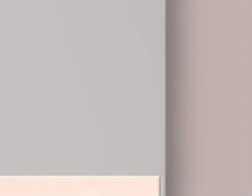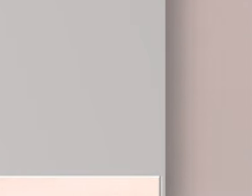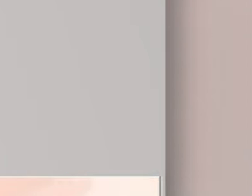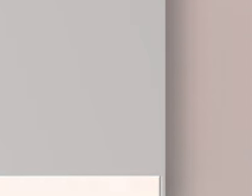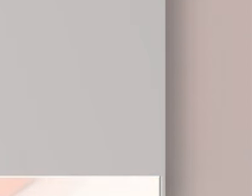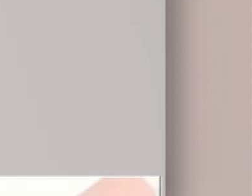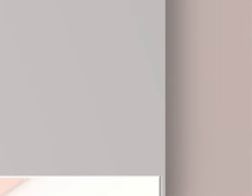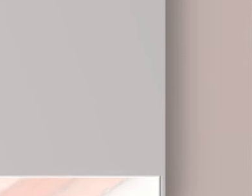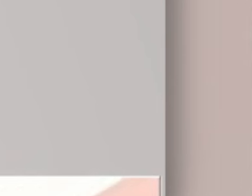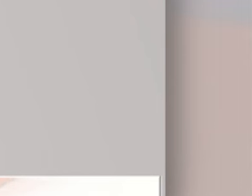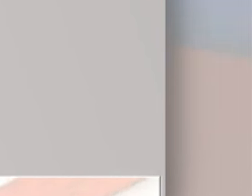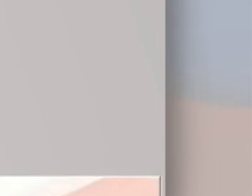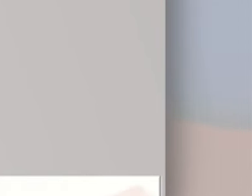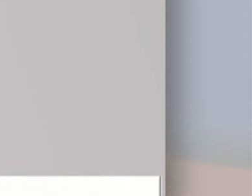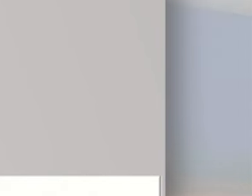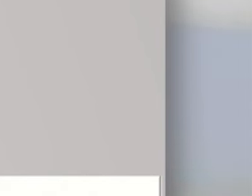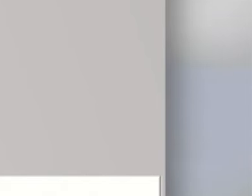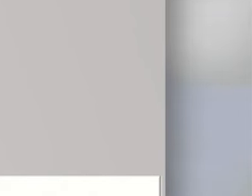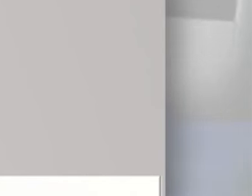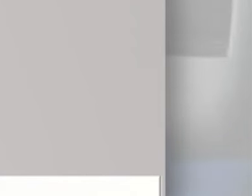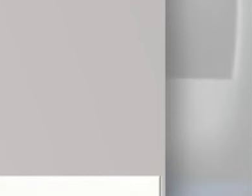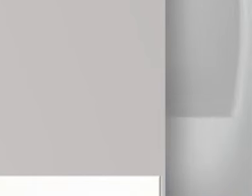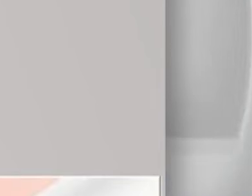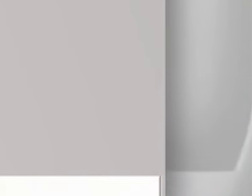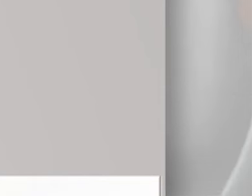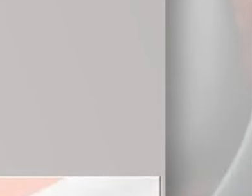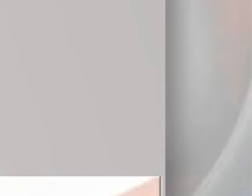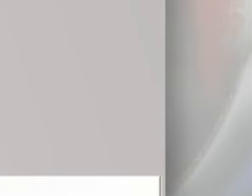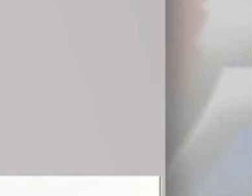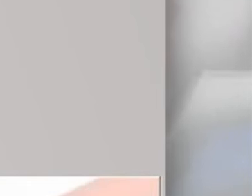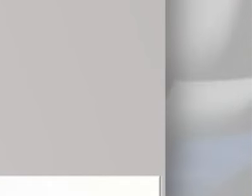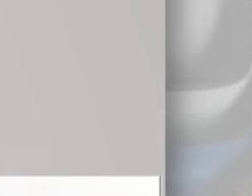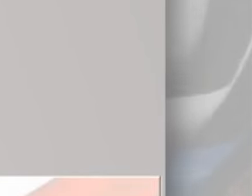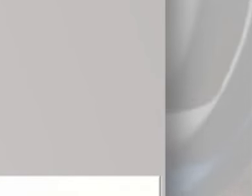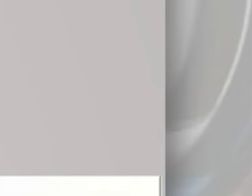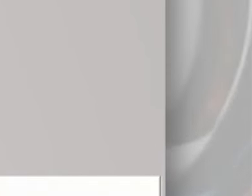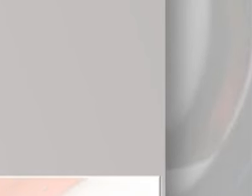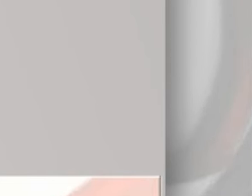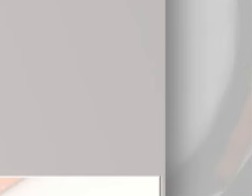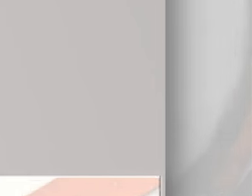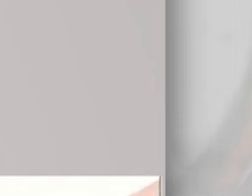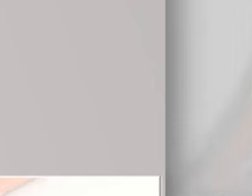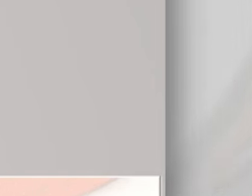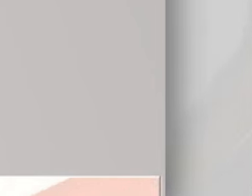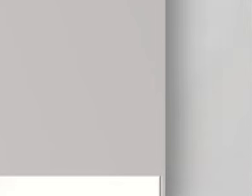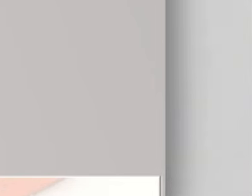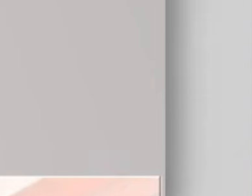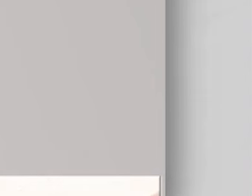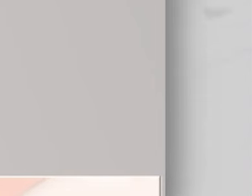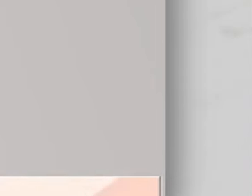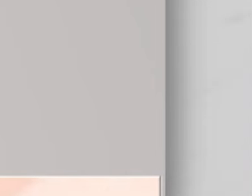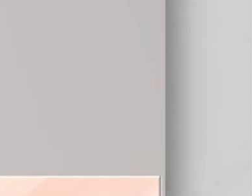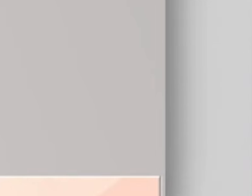wamepanga kuwatambua askari walio miongoni mwao, watafuta wabunge waliounga mkono mswada wa fedha mwaka